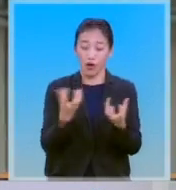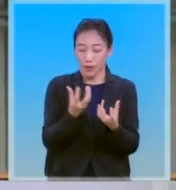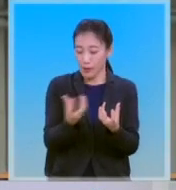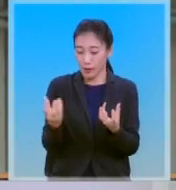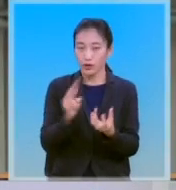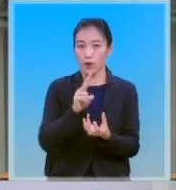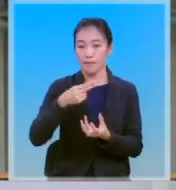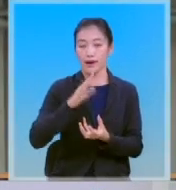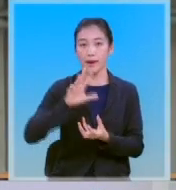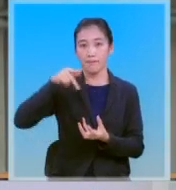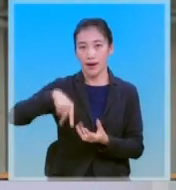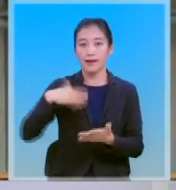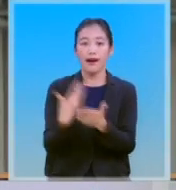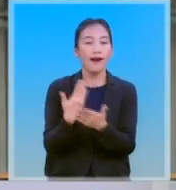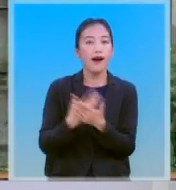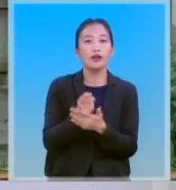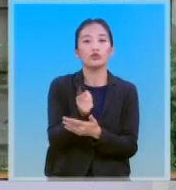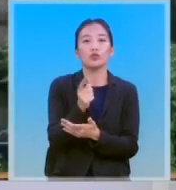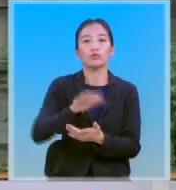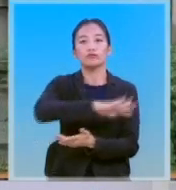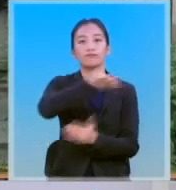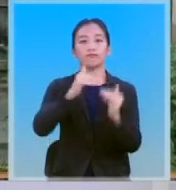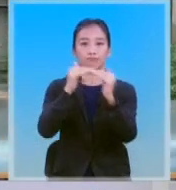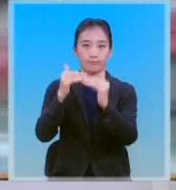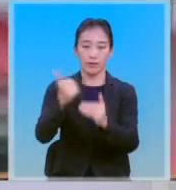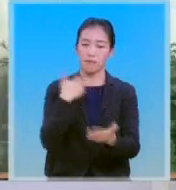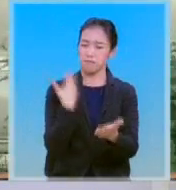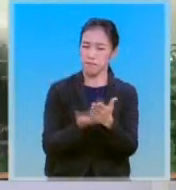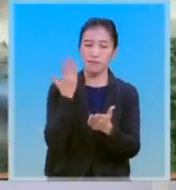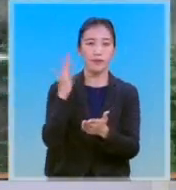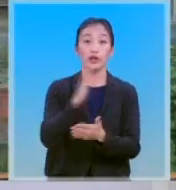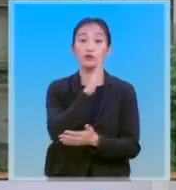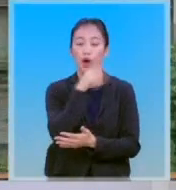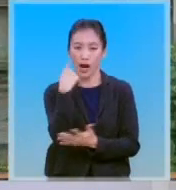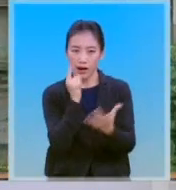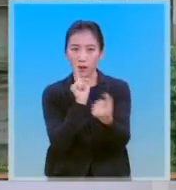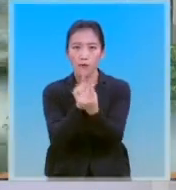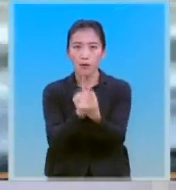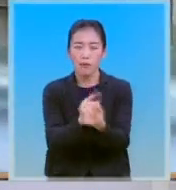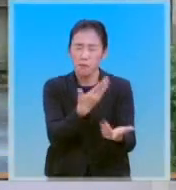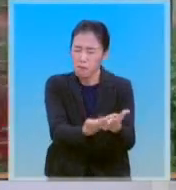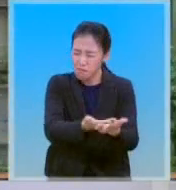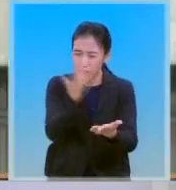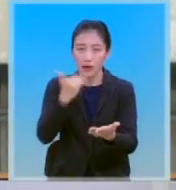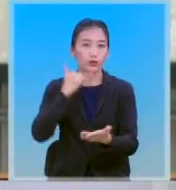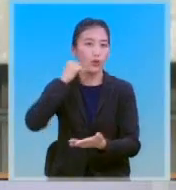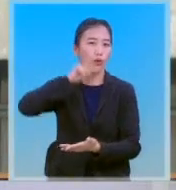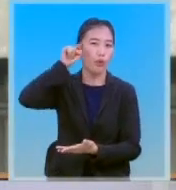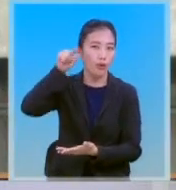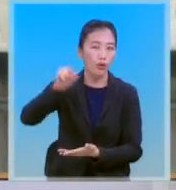ใดพบเห็นคนจำหน่ายหน้ากากอนามัยแพงเกินจริงสามารถโทรไปแจ้งสายด่วนกรมการค้าภายในหมายเล